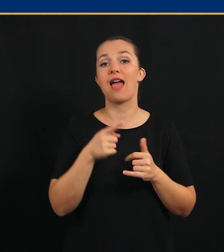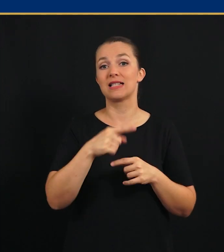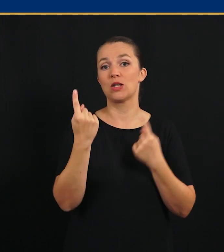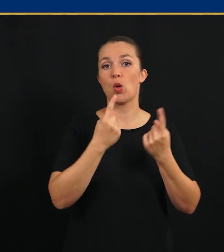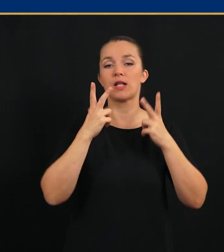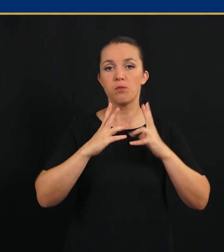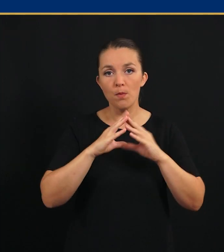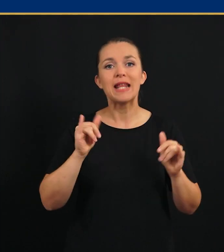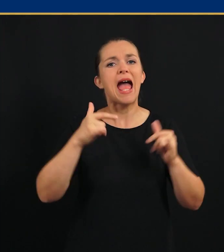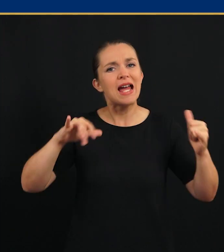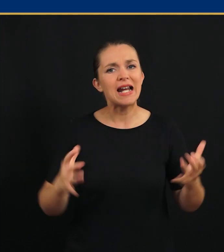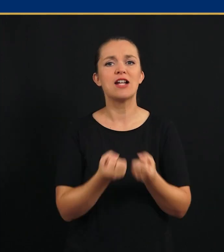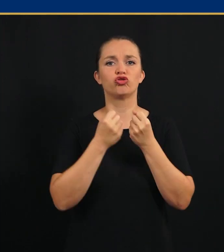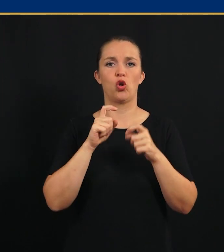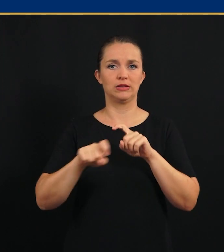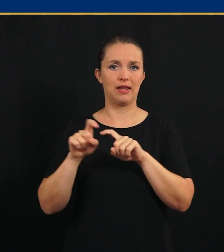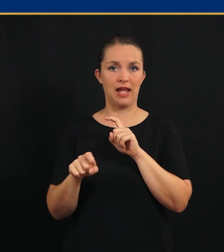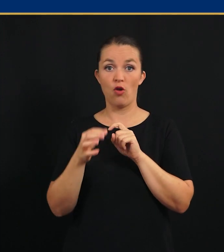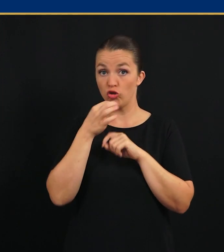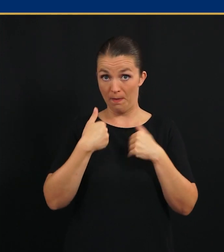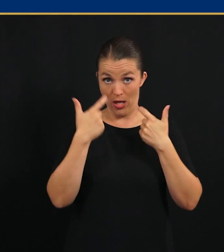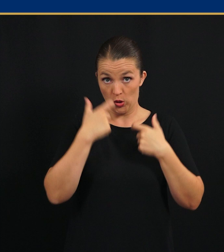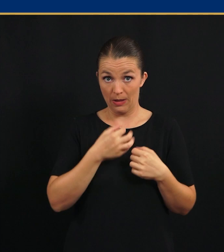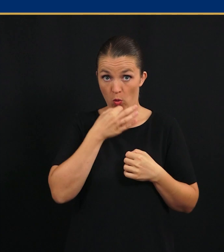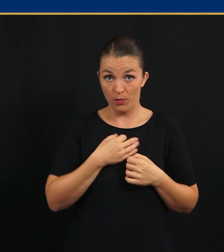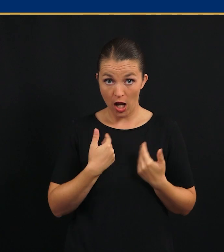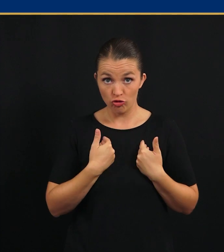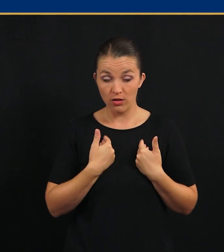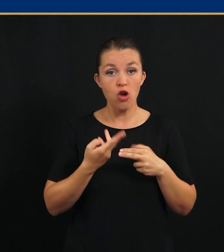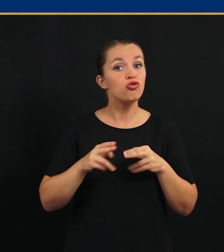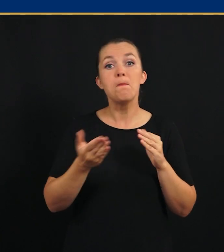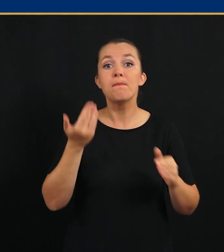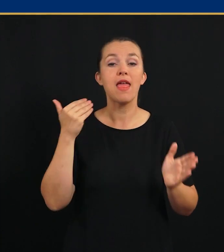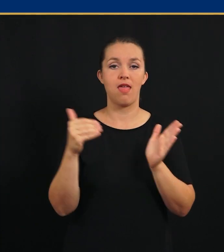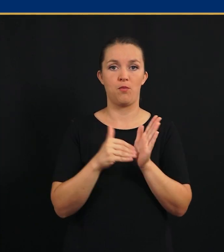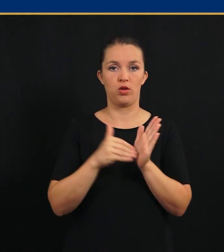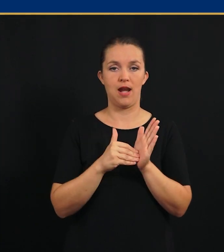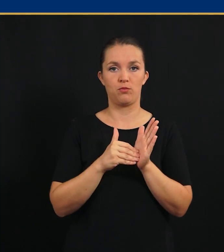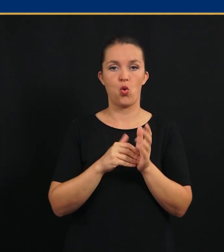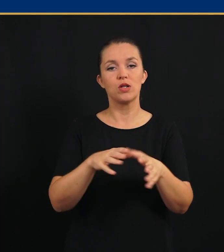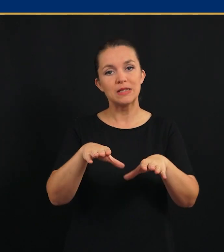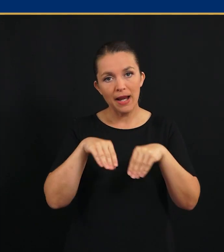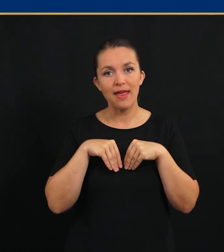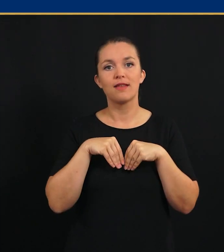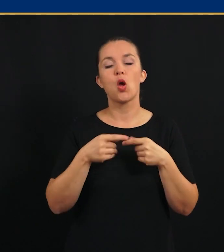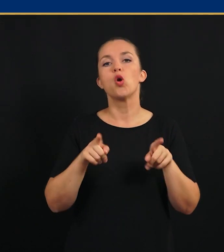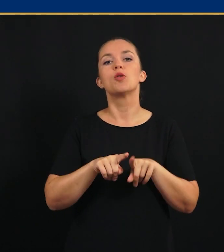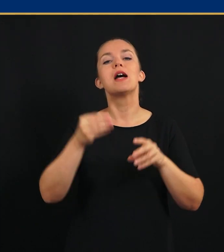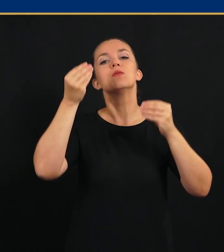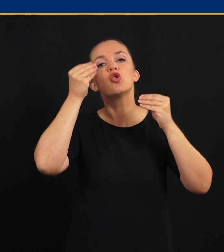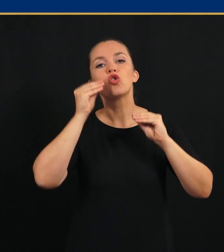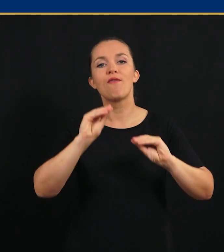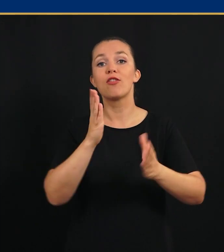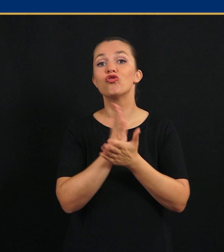da rešijo zadevo. Če mene osebno vprašate, čim prej je potrebno sprejeti oziroma spoštovati